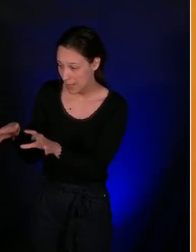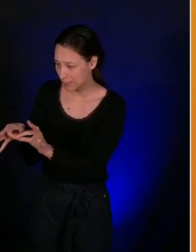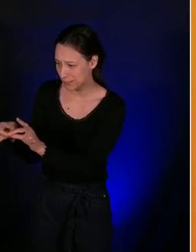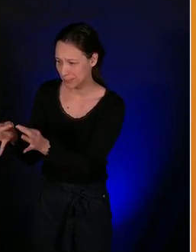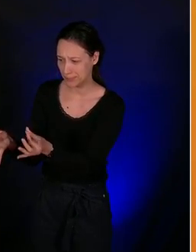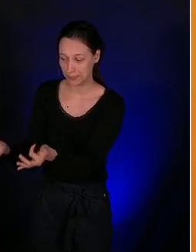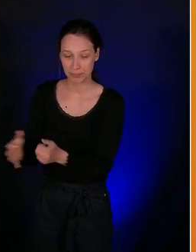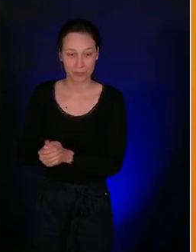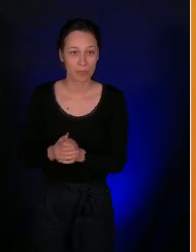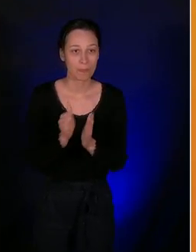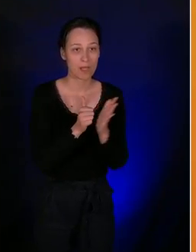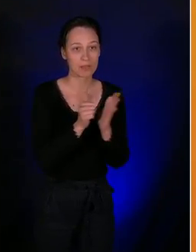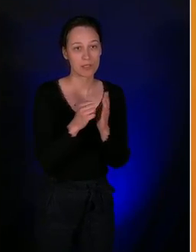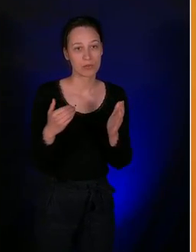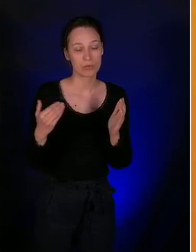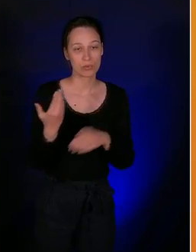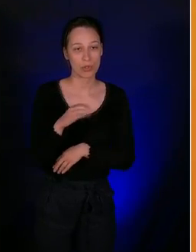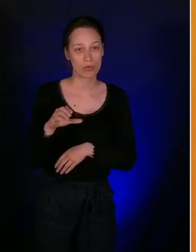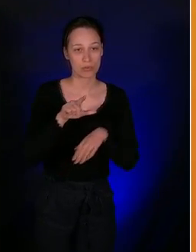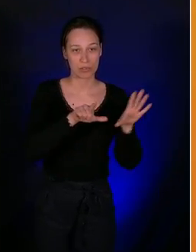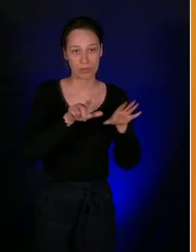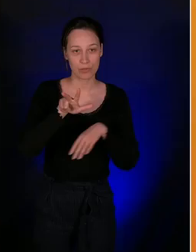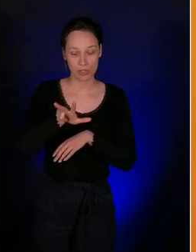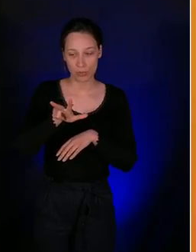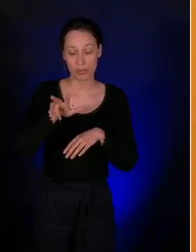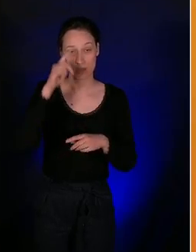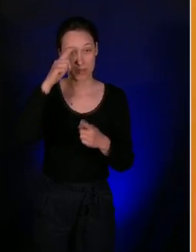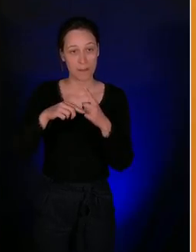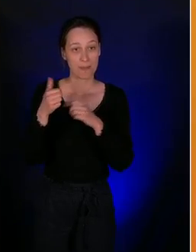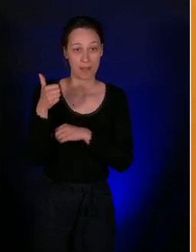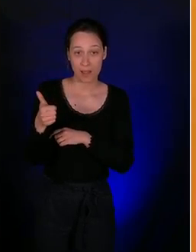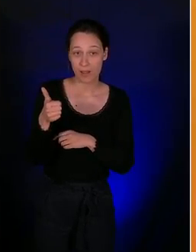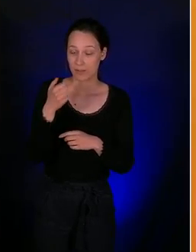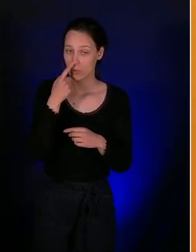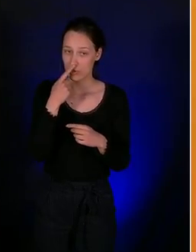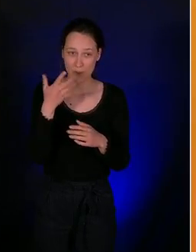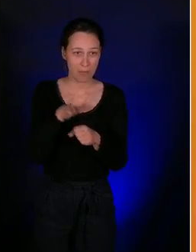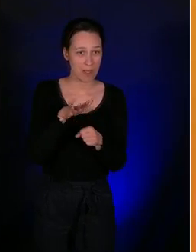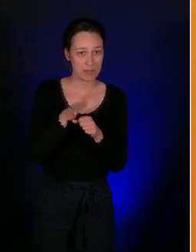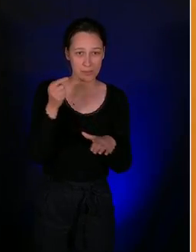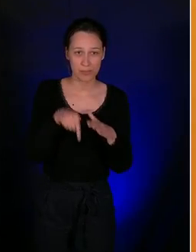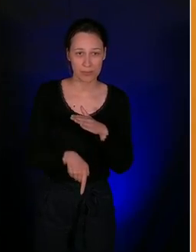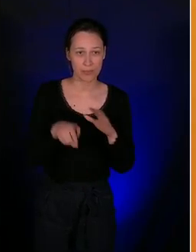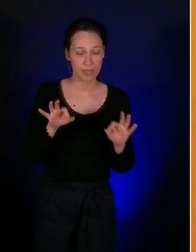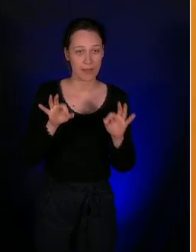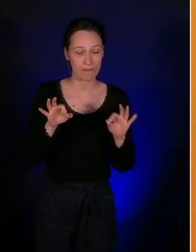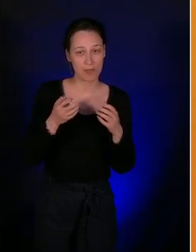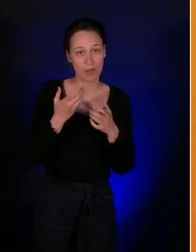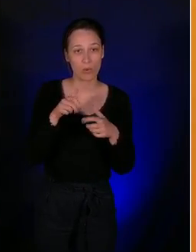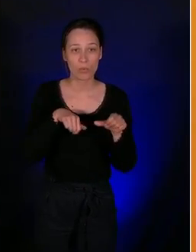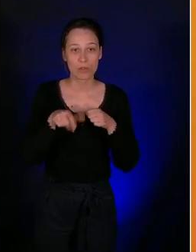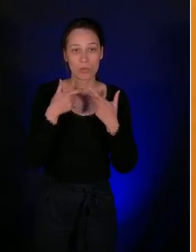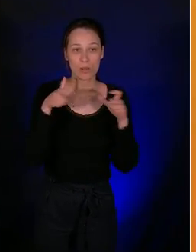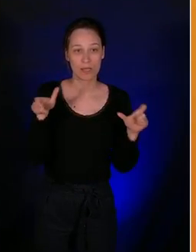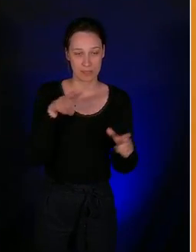thème 1, il faudra aller plus loin sur les retraites, l'élargissement des conditions d'accès à la retraite, et une idée serait de mettre en débat